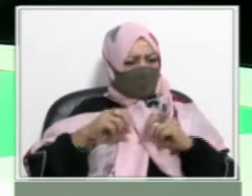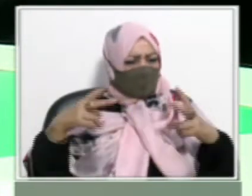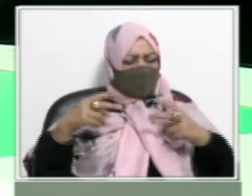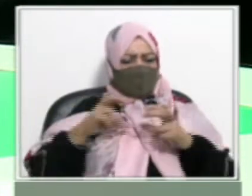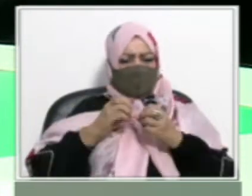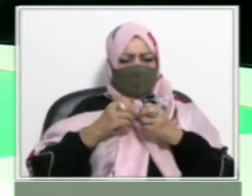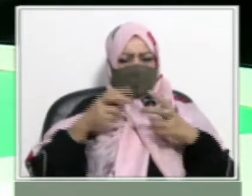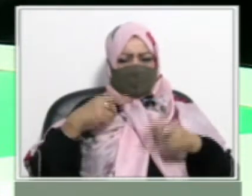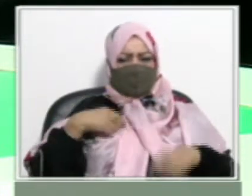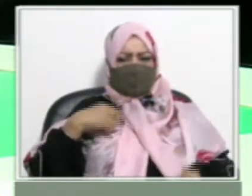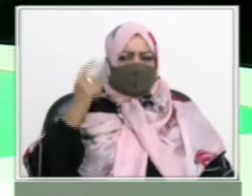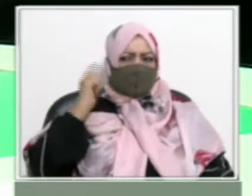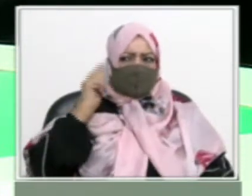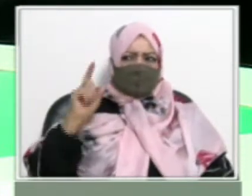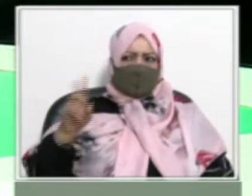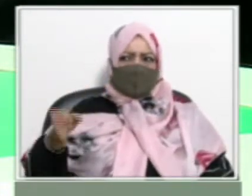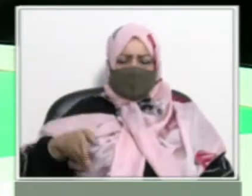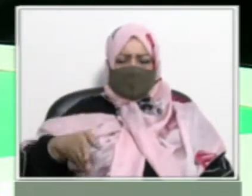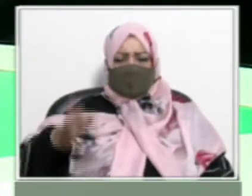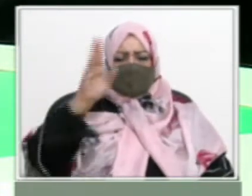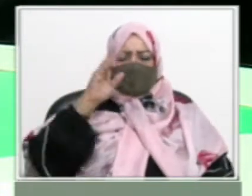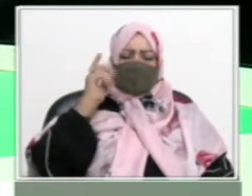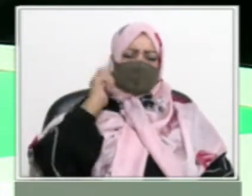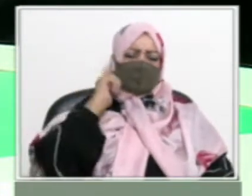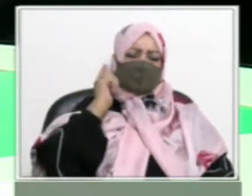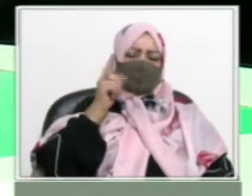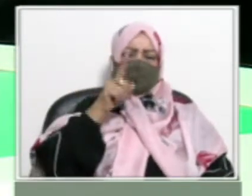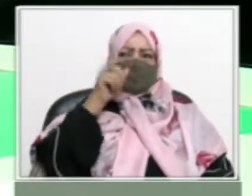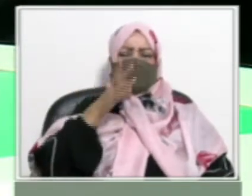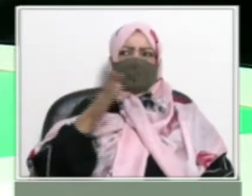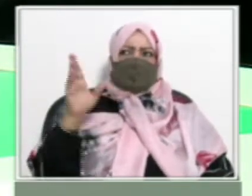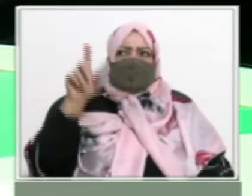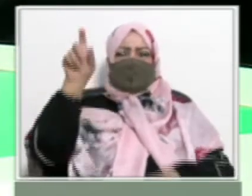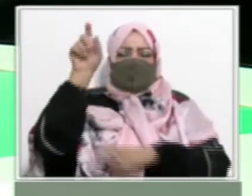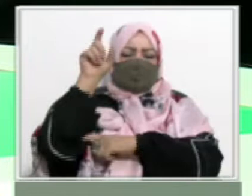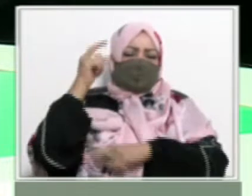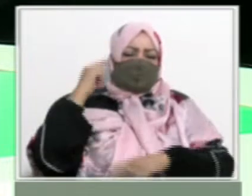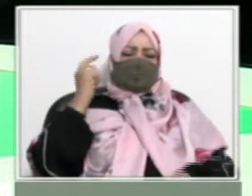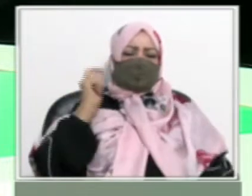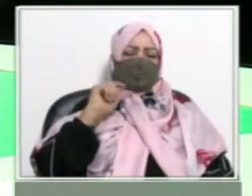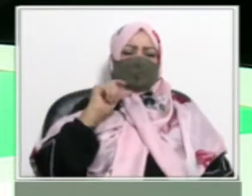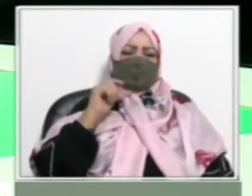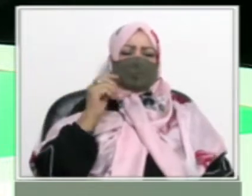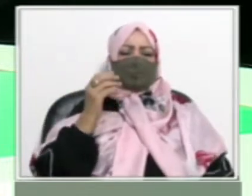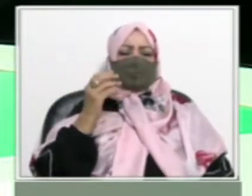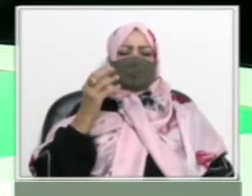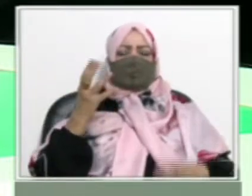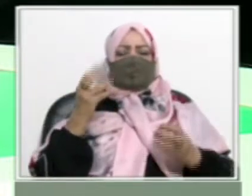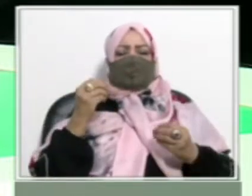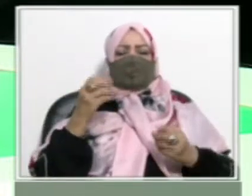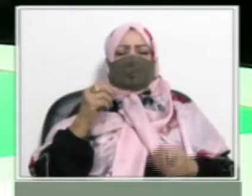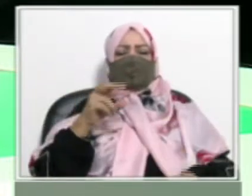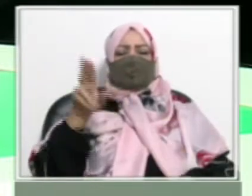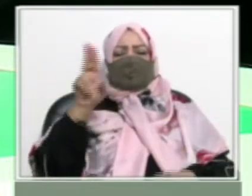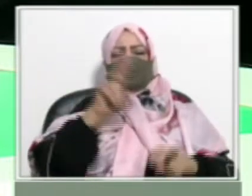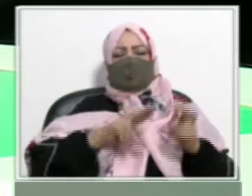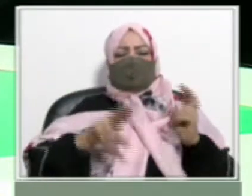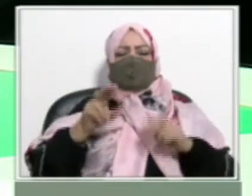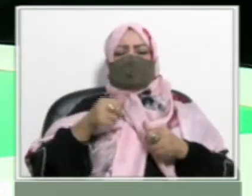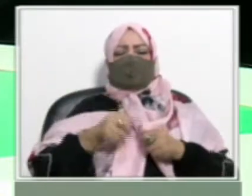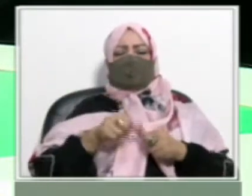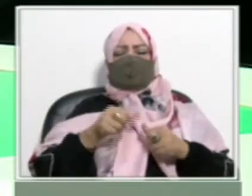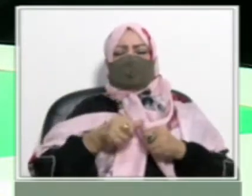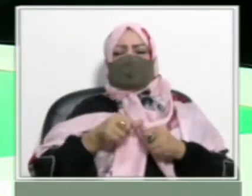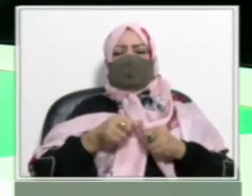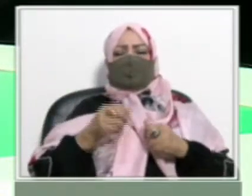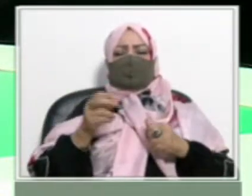هو في نفس السؤال، ولكني مثلا انا سالتك سؤال. لا، ولكن الاجابه ما مشتش معايا انا. قصدي هنا نبيها تمشي مع